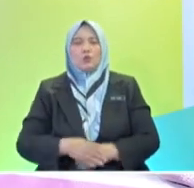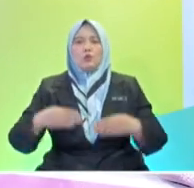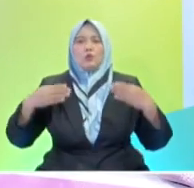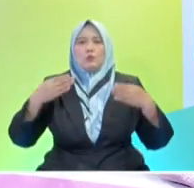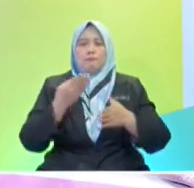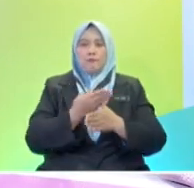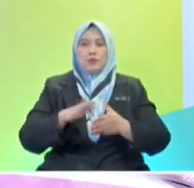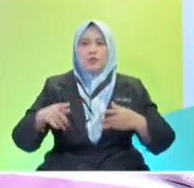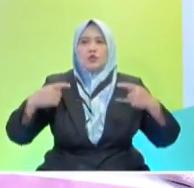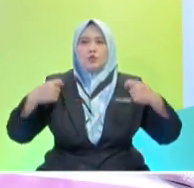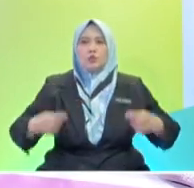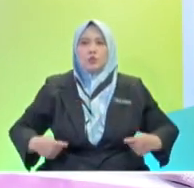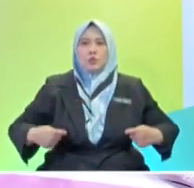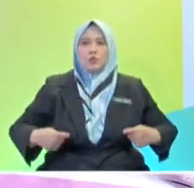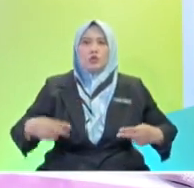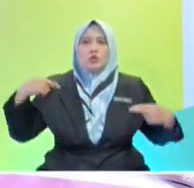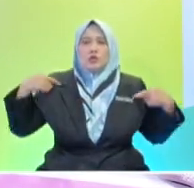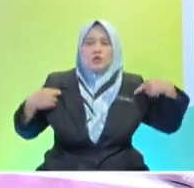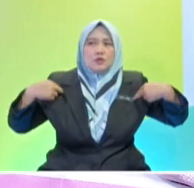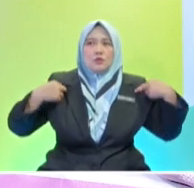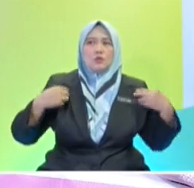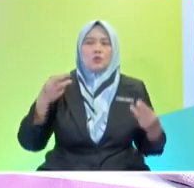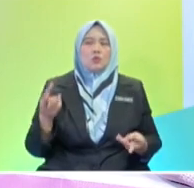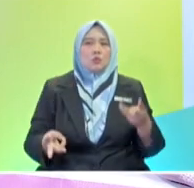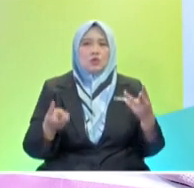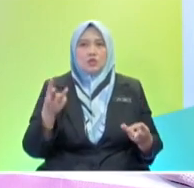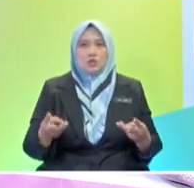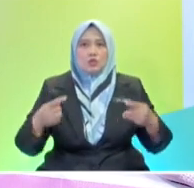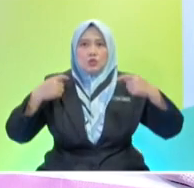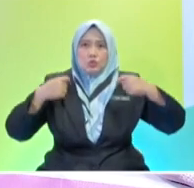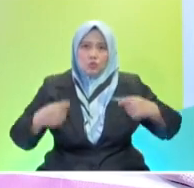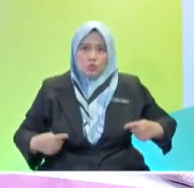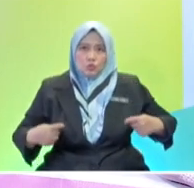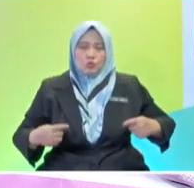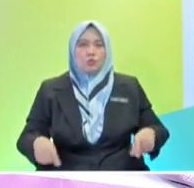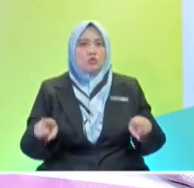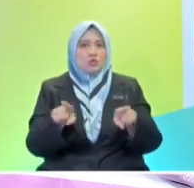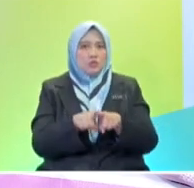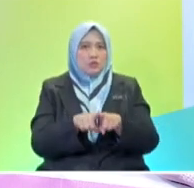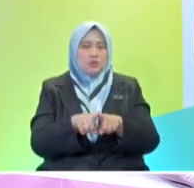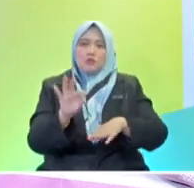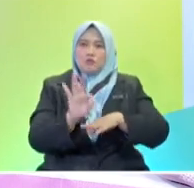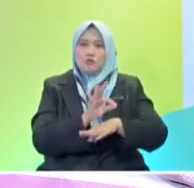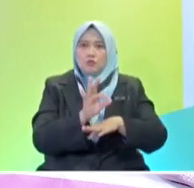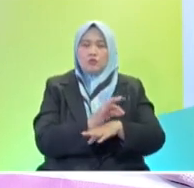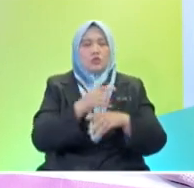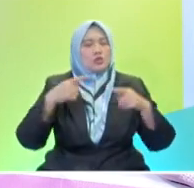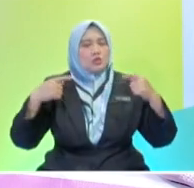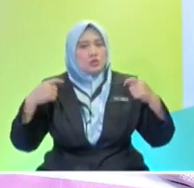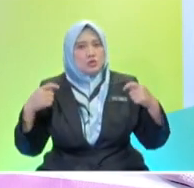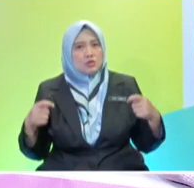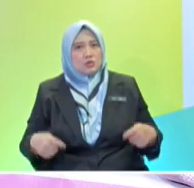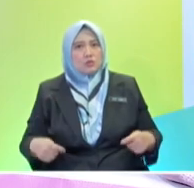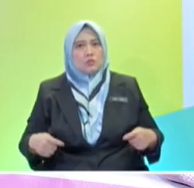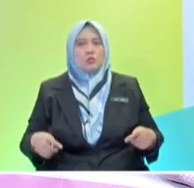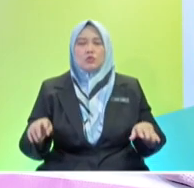mempunyai tubuh yang sama, bahagian yang sama, fungsi yang sama, tapi bukanlah bererti dia ialah haiwan yang serupa. Baiklah